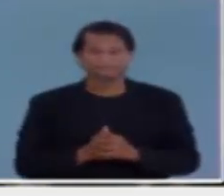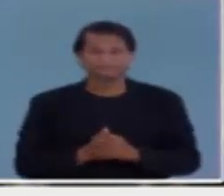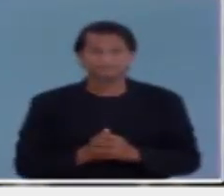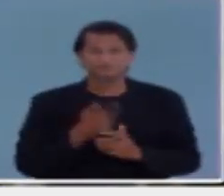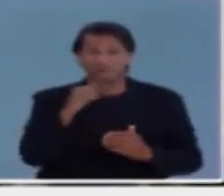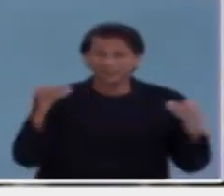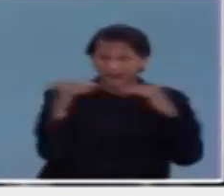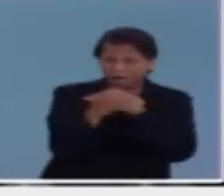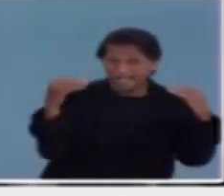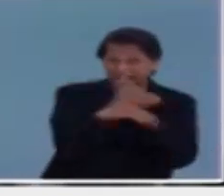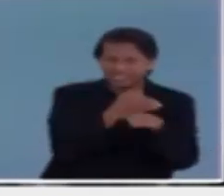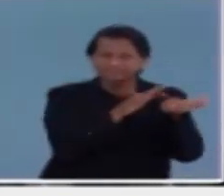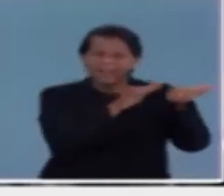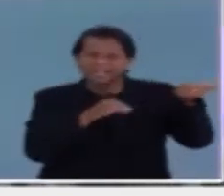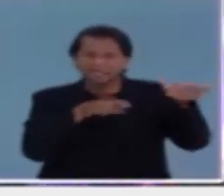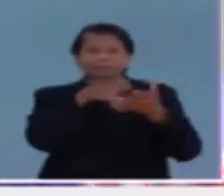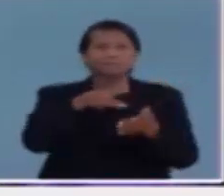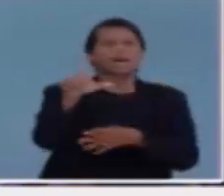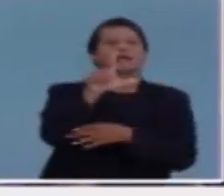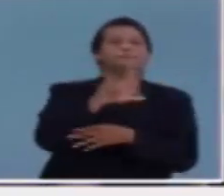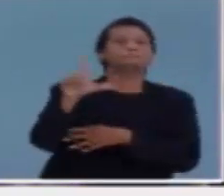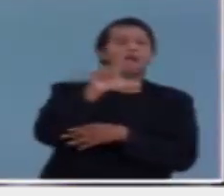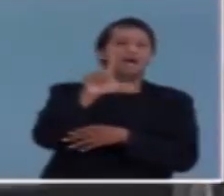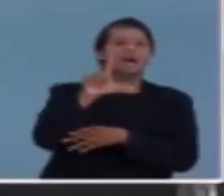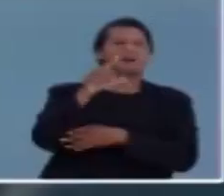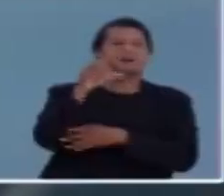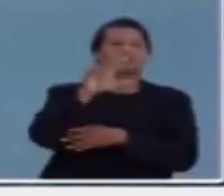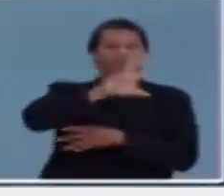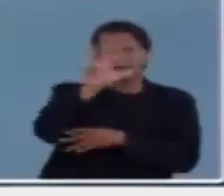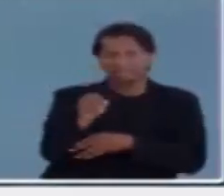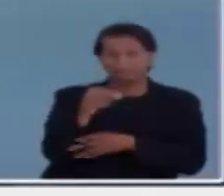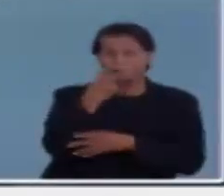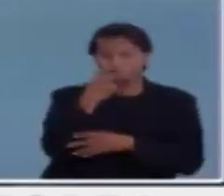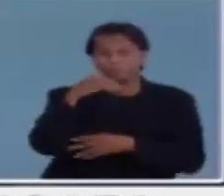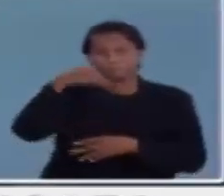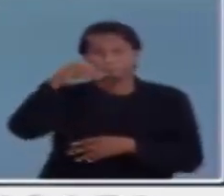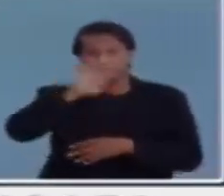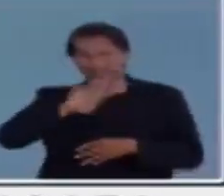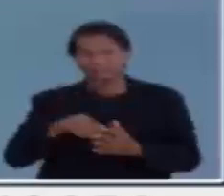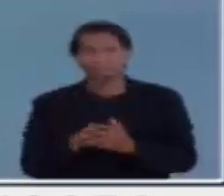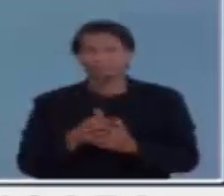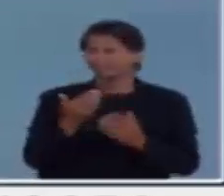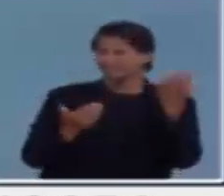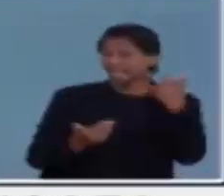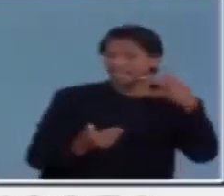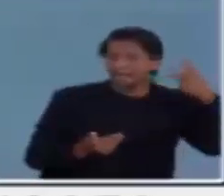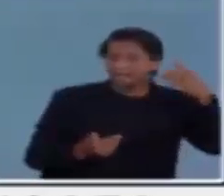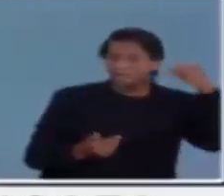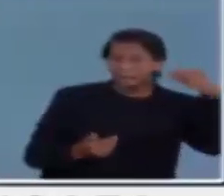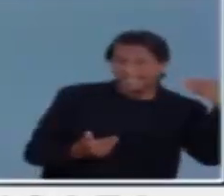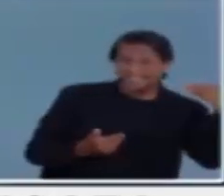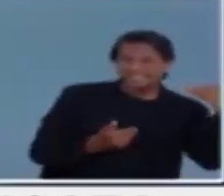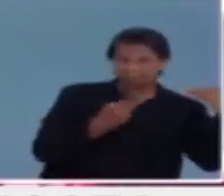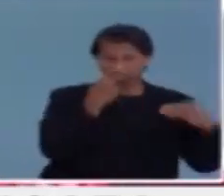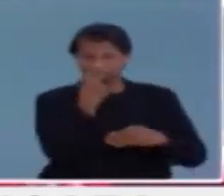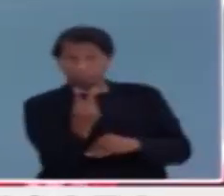Kepadatan arus lalu lintas di kawasan wisata Lembang, Kabupaten Bandung Barat terjadi sejak Kamis pagi. Antrian kendaraan